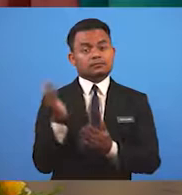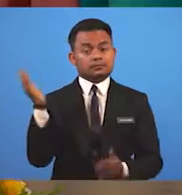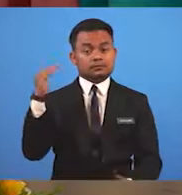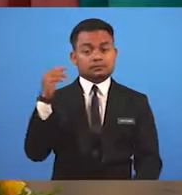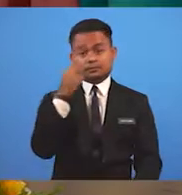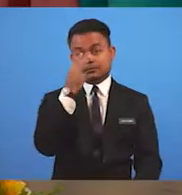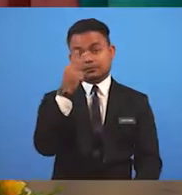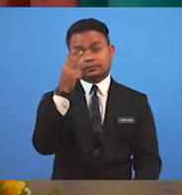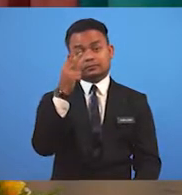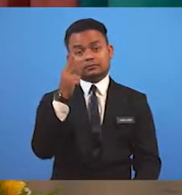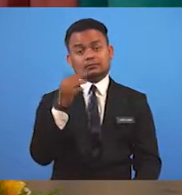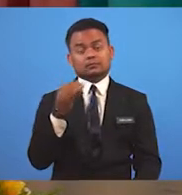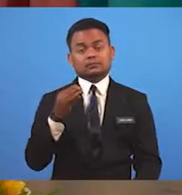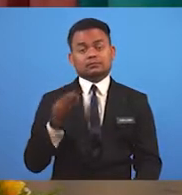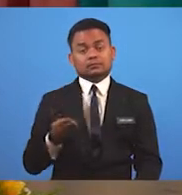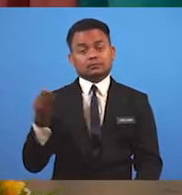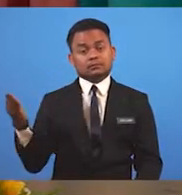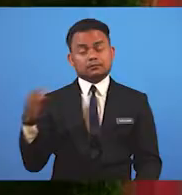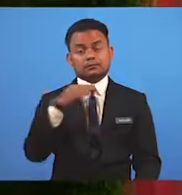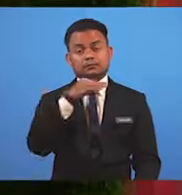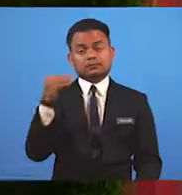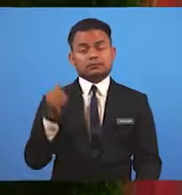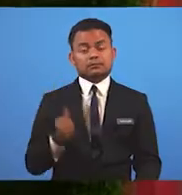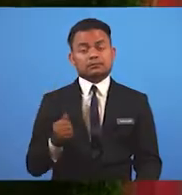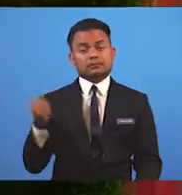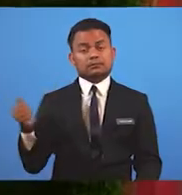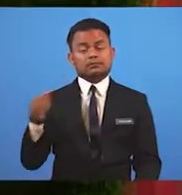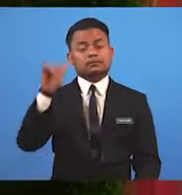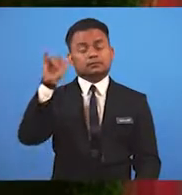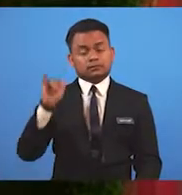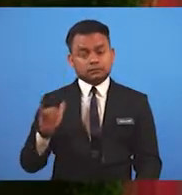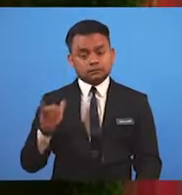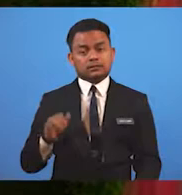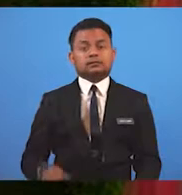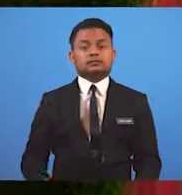spektrum. Banyak sih ada. Okey, ada lagi lah.